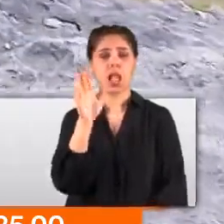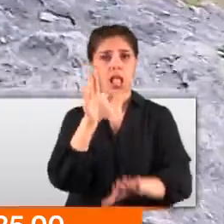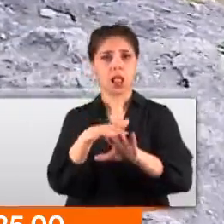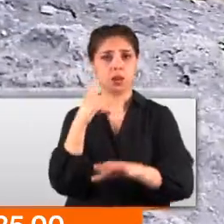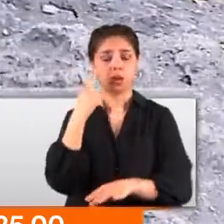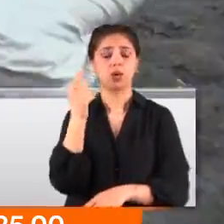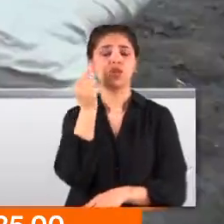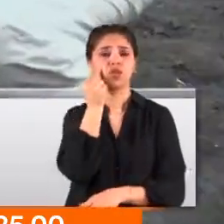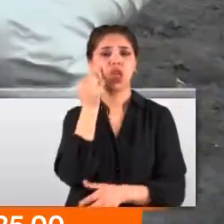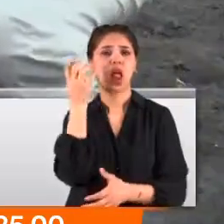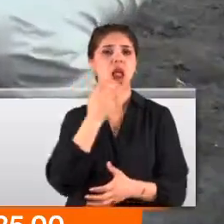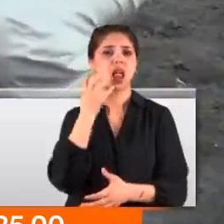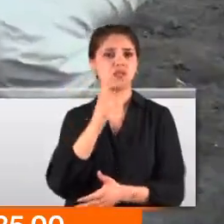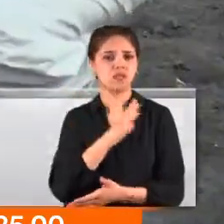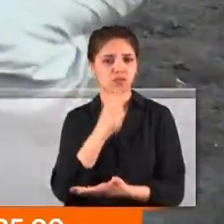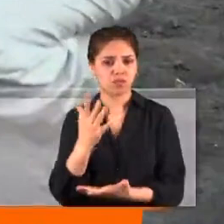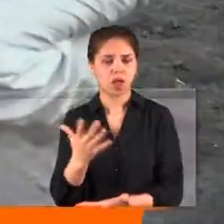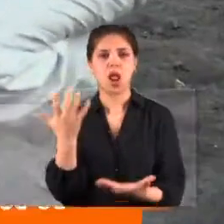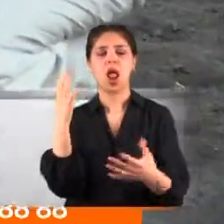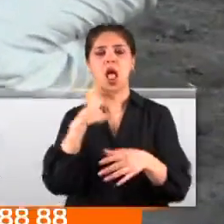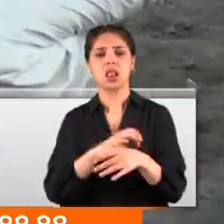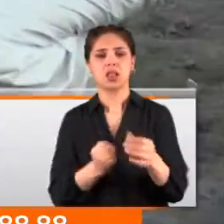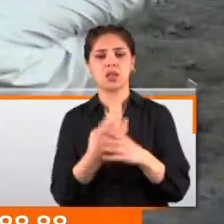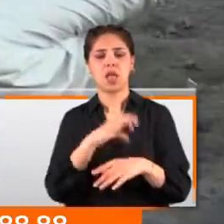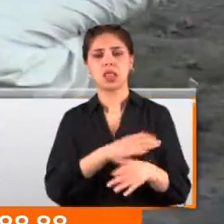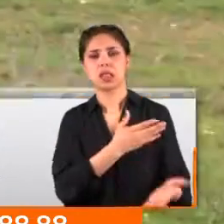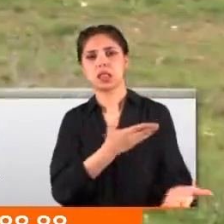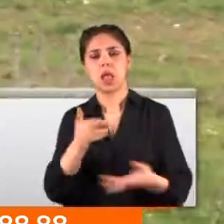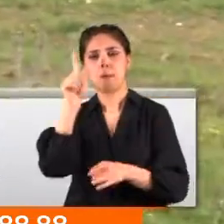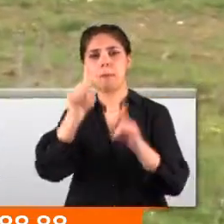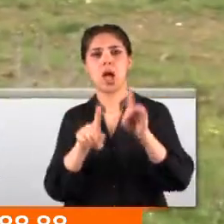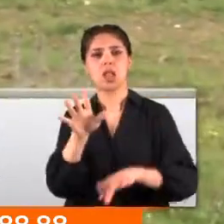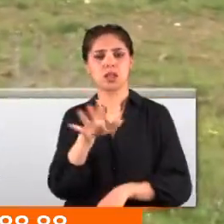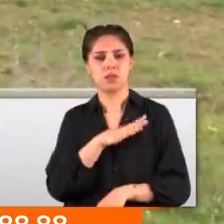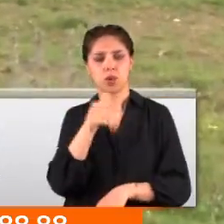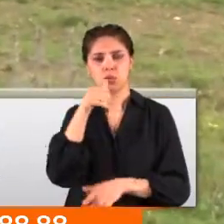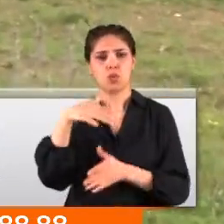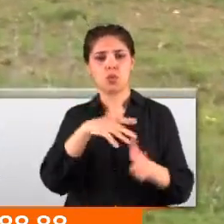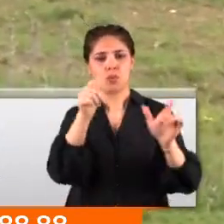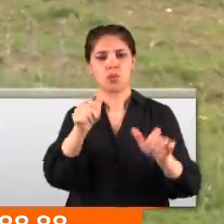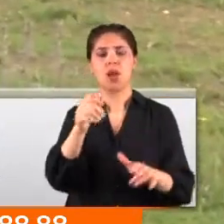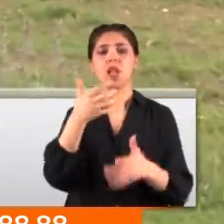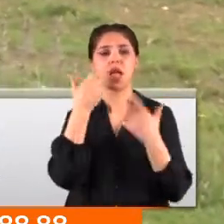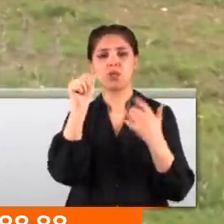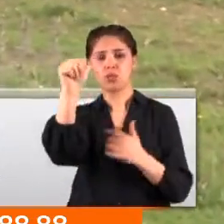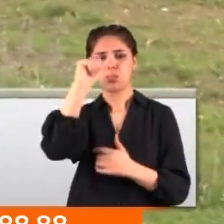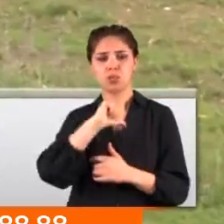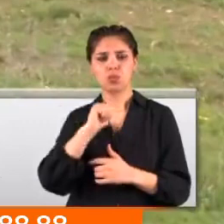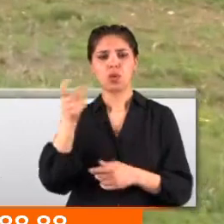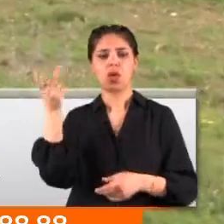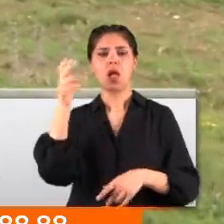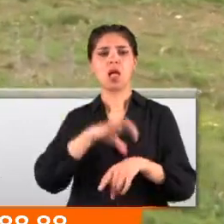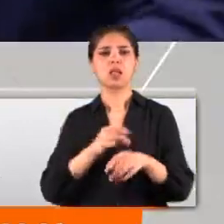alerjik reaksiyon oluşuyor. Üstelik rahatsızlanıp hastanelik olanlar da var. Barajdan su içen hayvanlar da teker